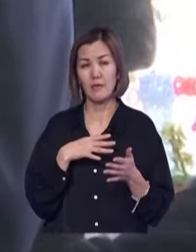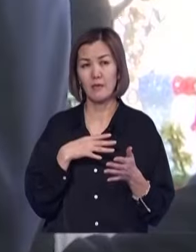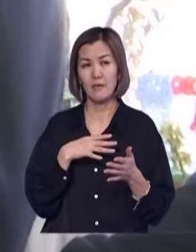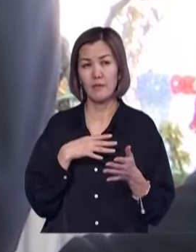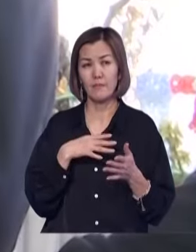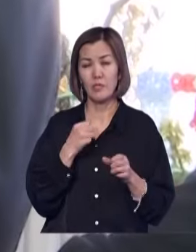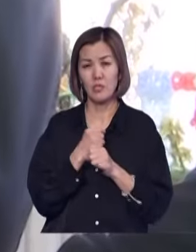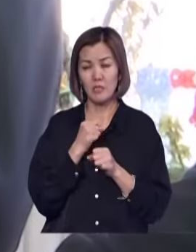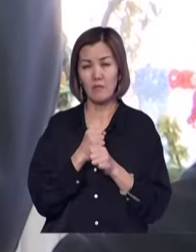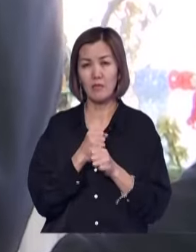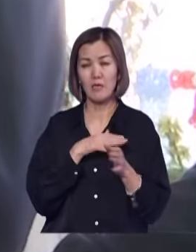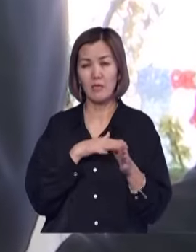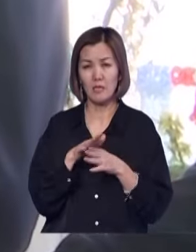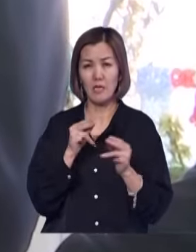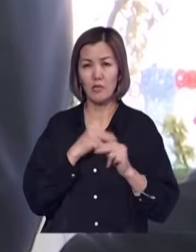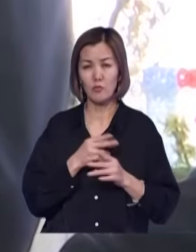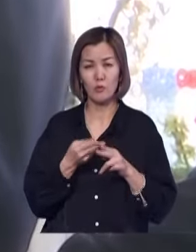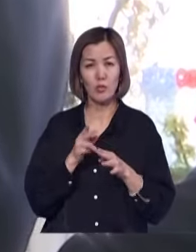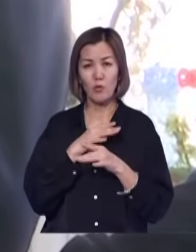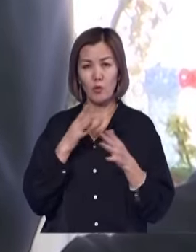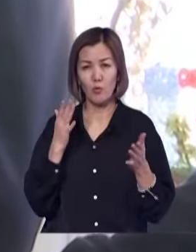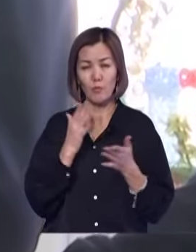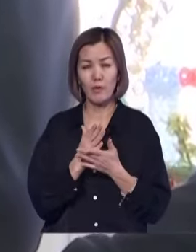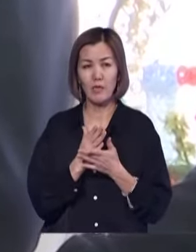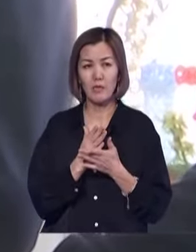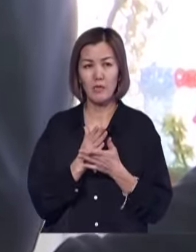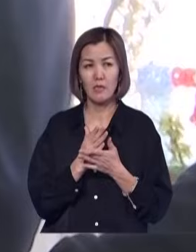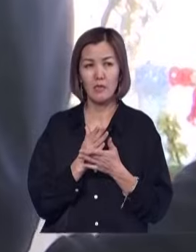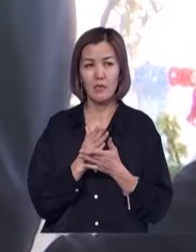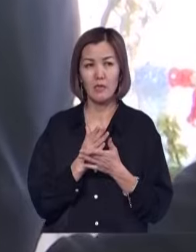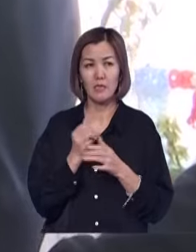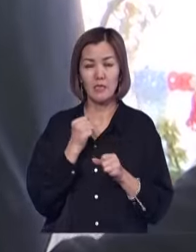Істеліп жатқан жұмыстарда көп. Енді әрине